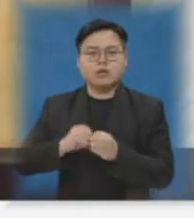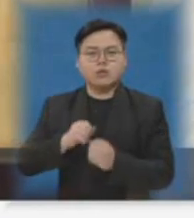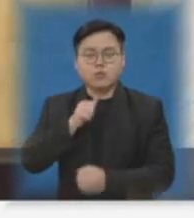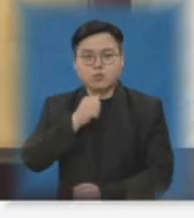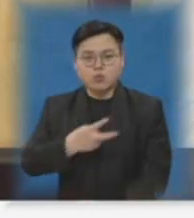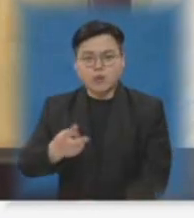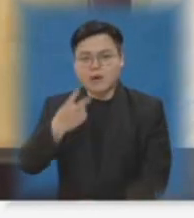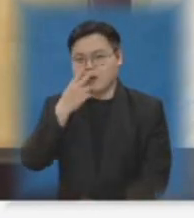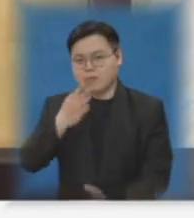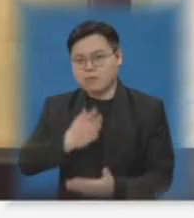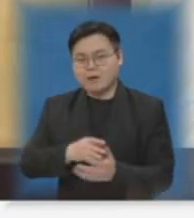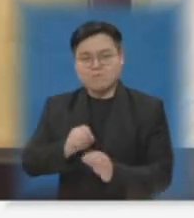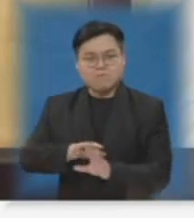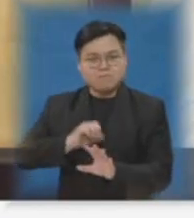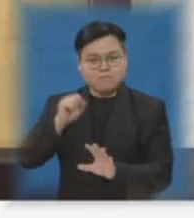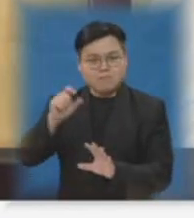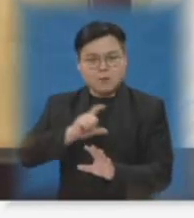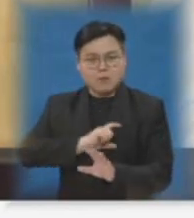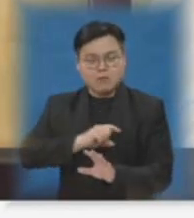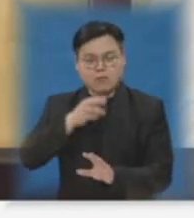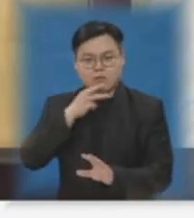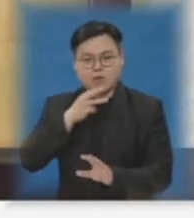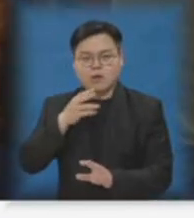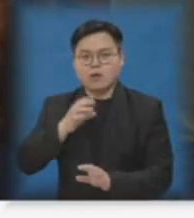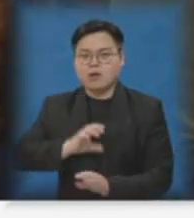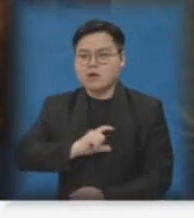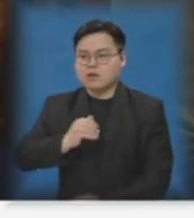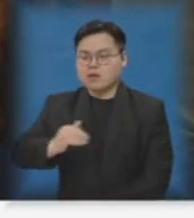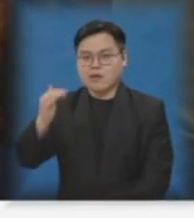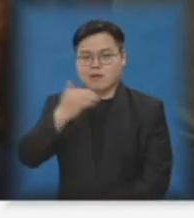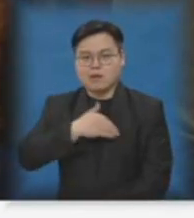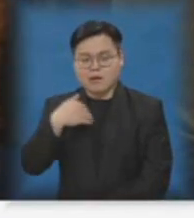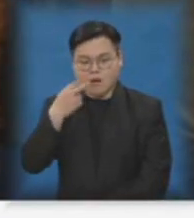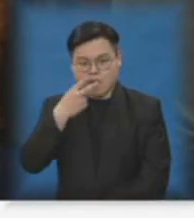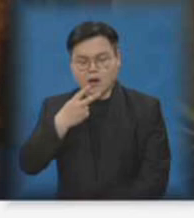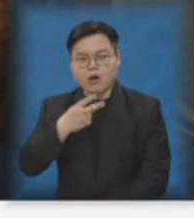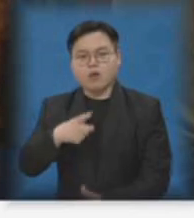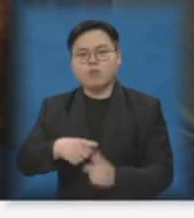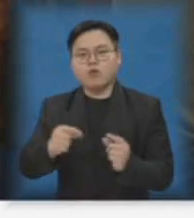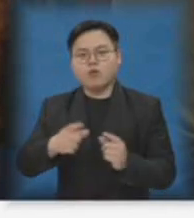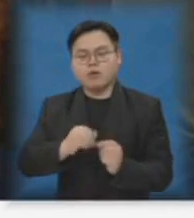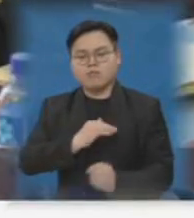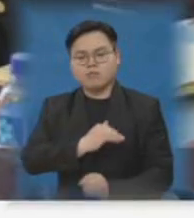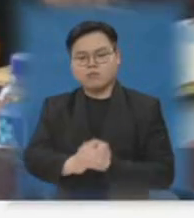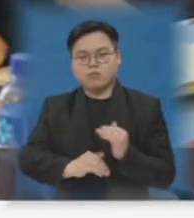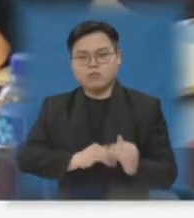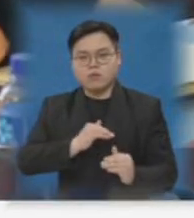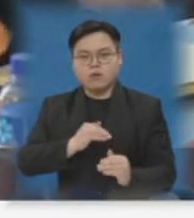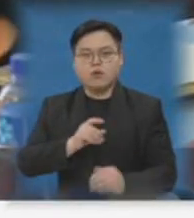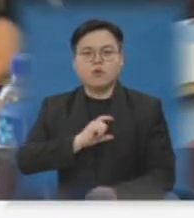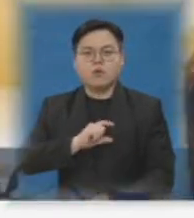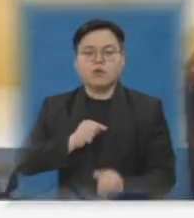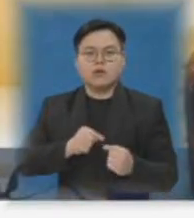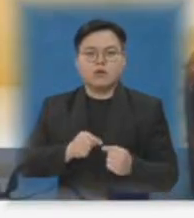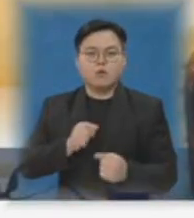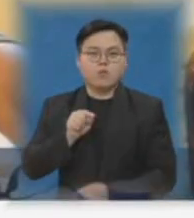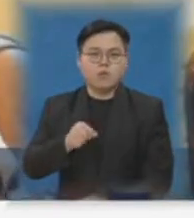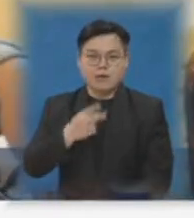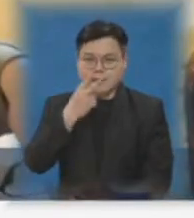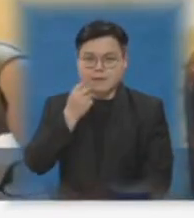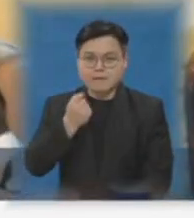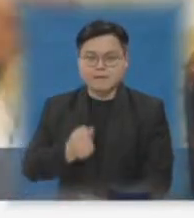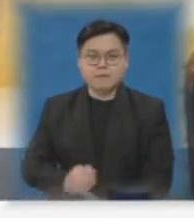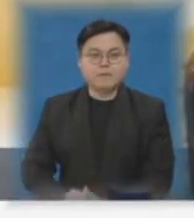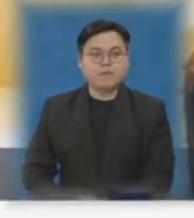Жагсаал цуглаан хийх мэдээллийг ирэх бүхий этгээд хянаж төтгөлзөөж байгаа нь хүний заягдмал эрхэнд халдсан үлд гэж тэрээр онцоллоо. Скотланд